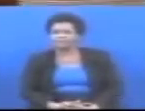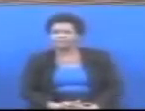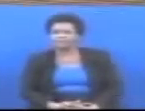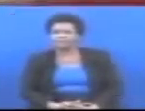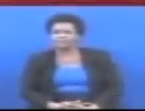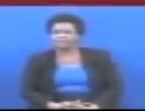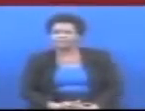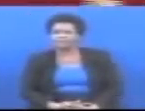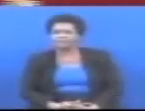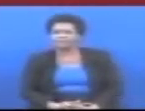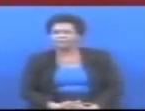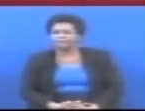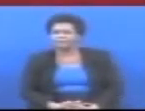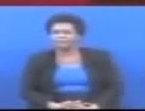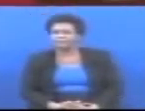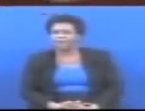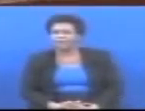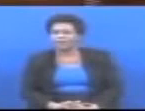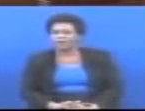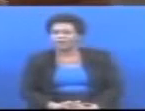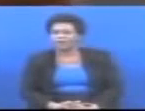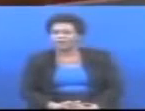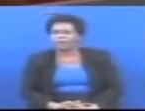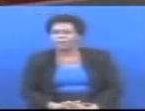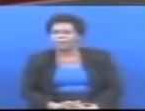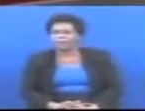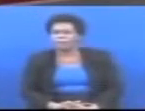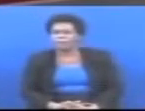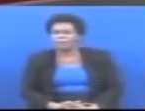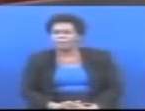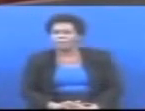Dr. Ashatu Kachwamba Kijaji, tafadhali.